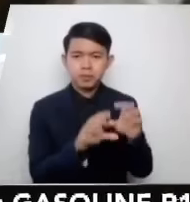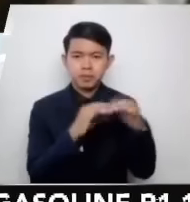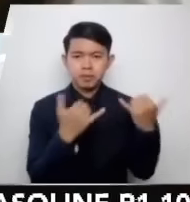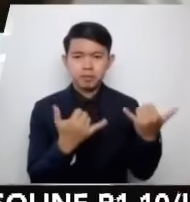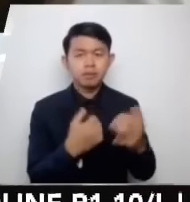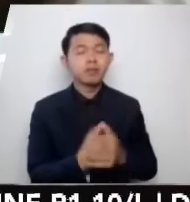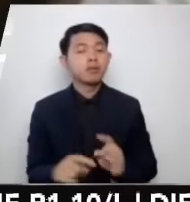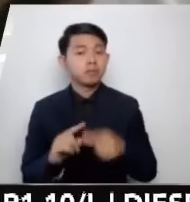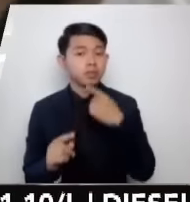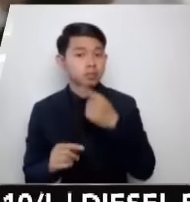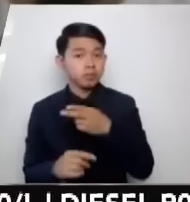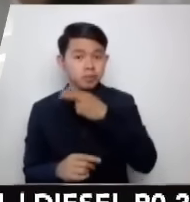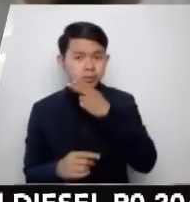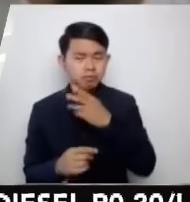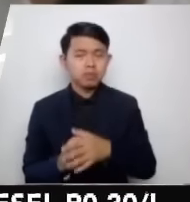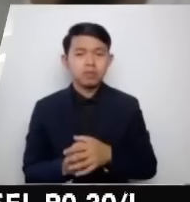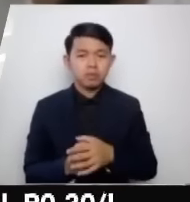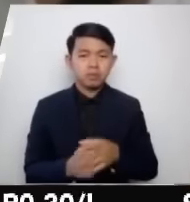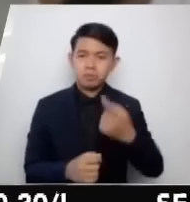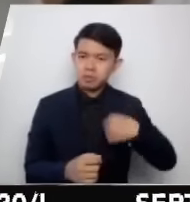na gamit lang sila.